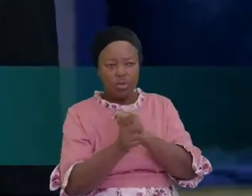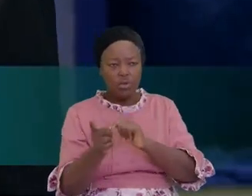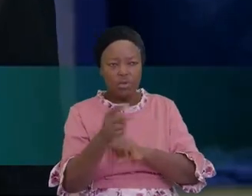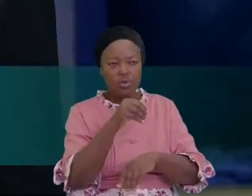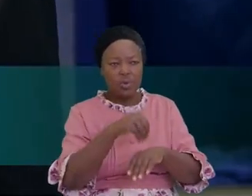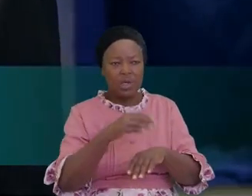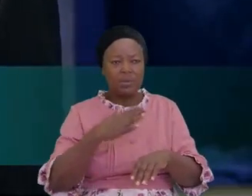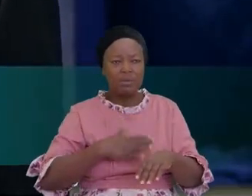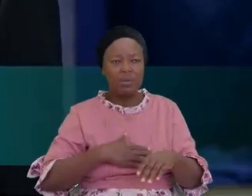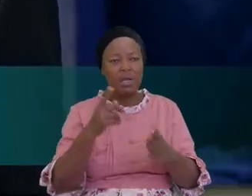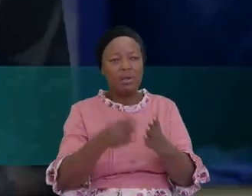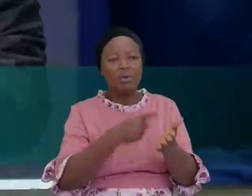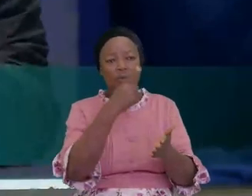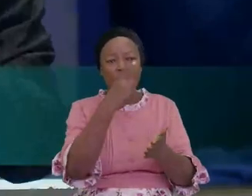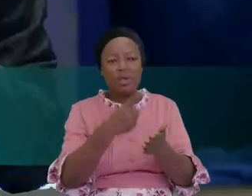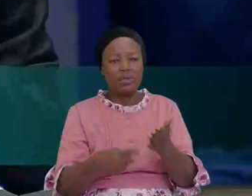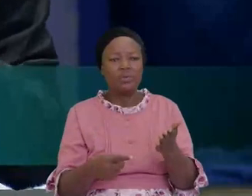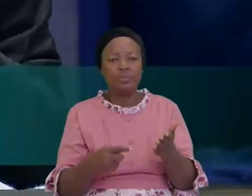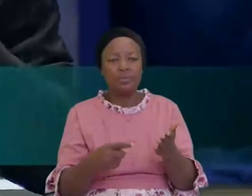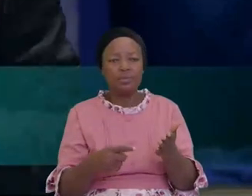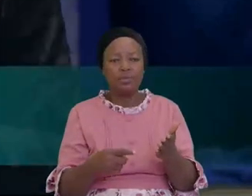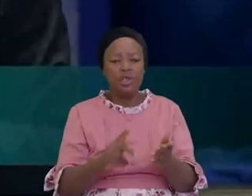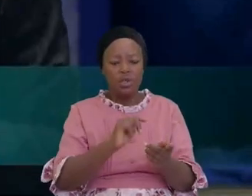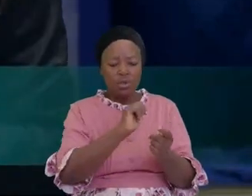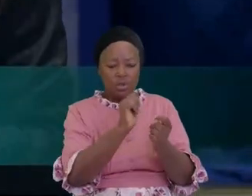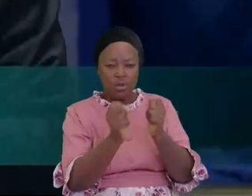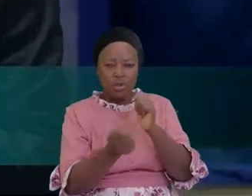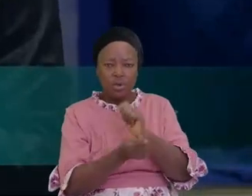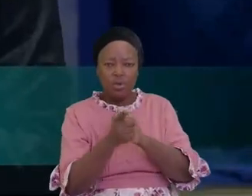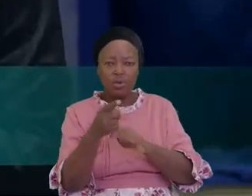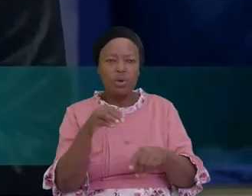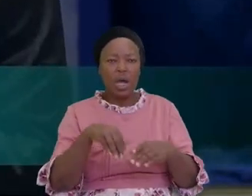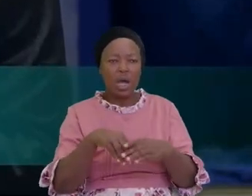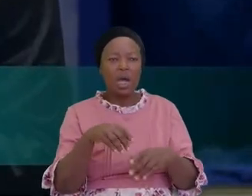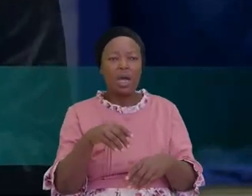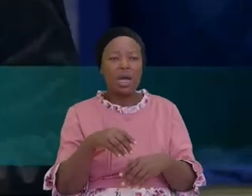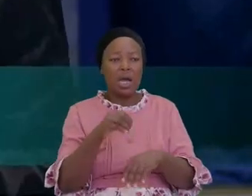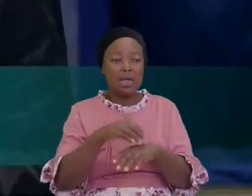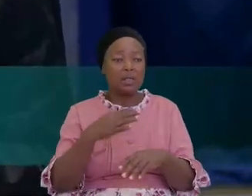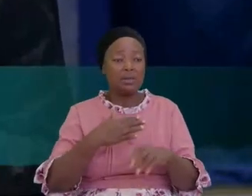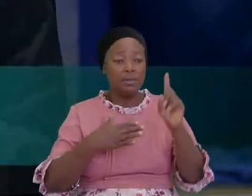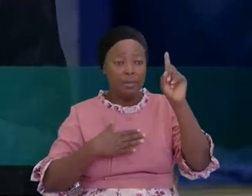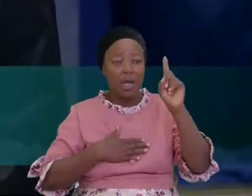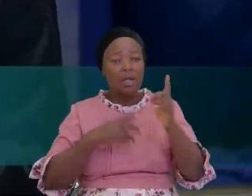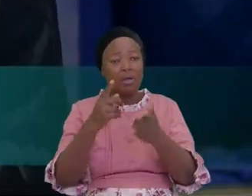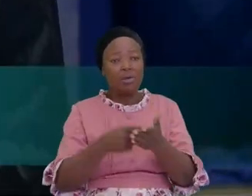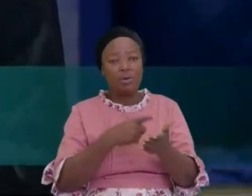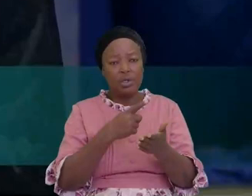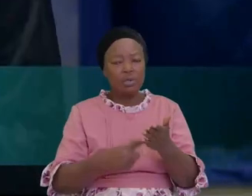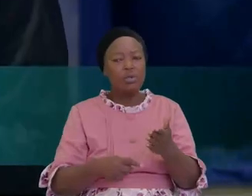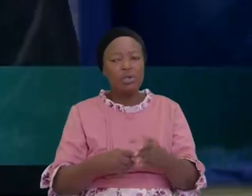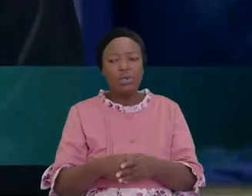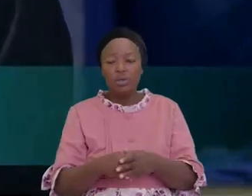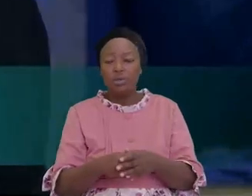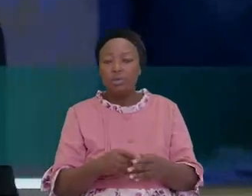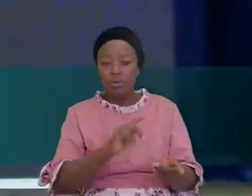Tournez-vous pour écouter mes réprimandes. Tournez-vous pour écouter mes corrections. Tournez-vous